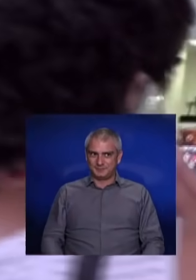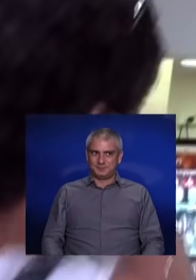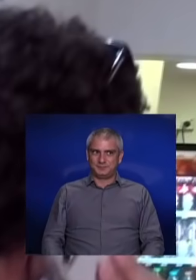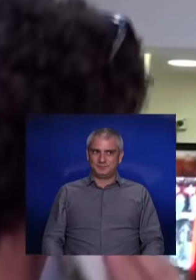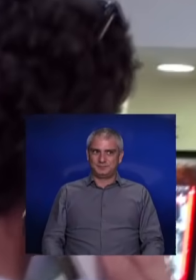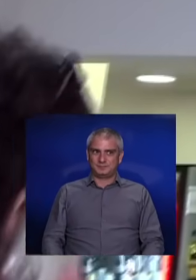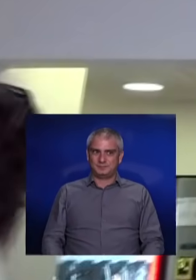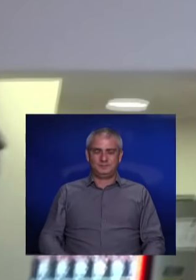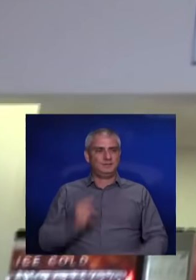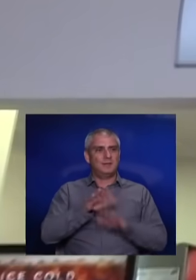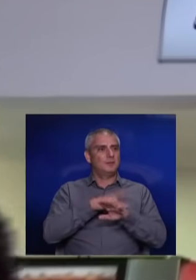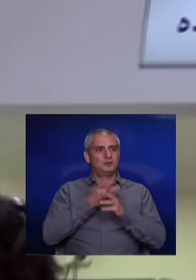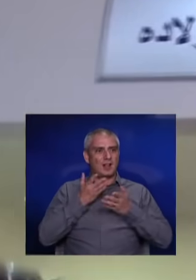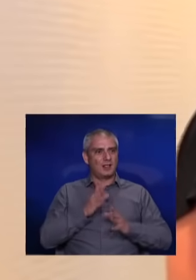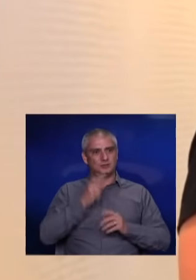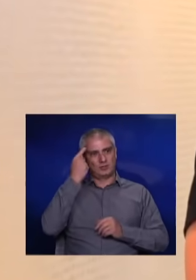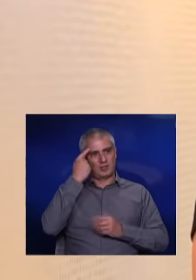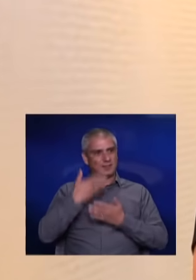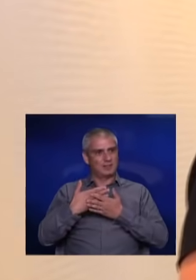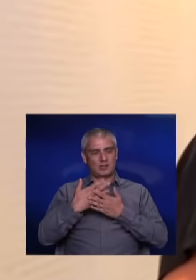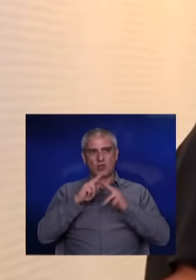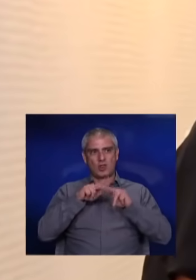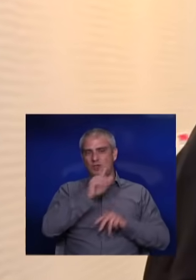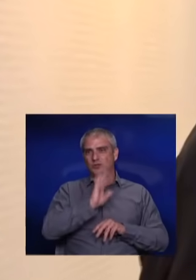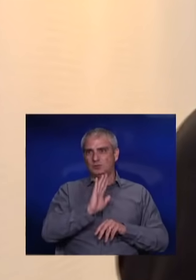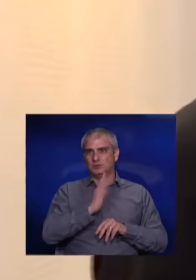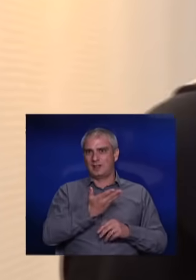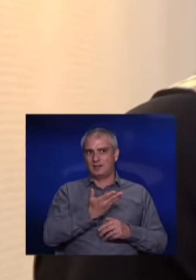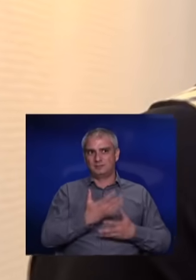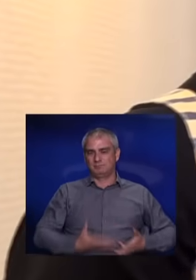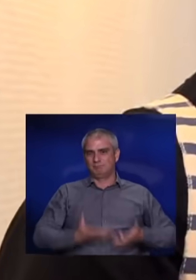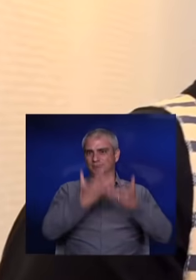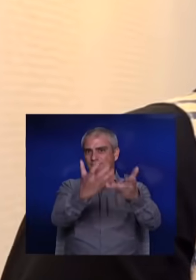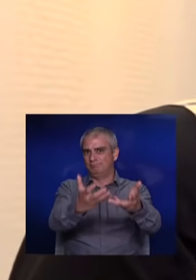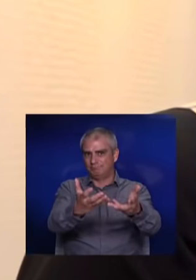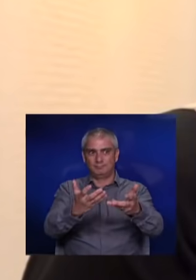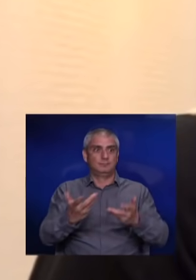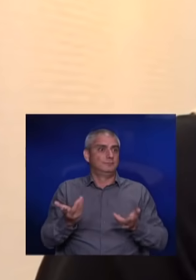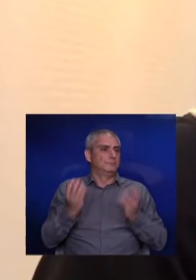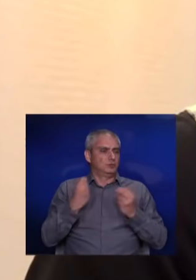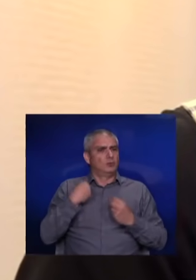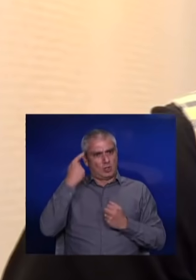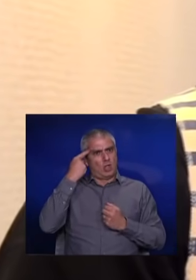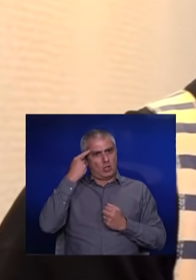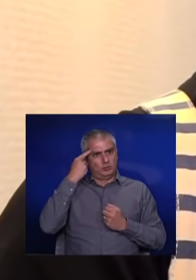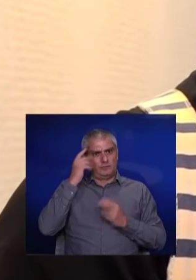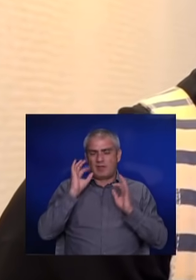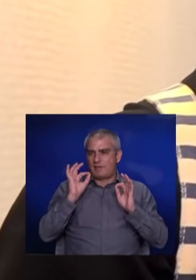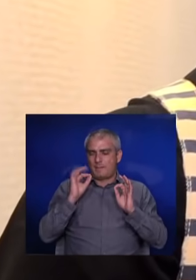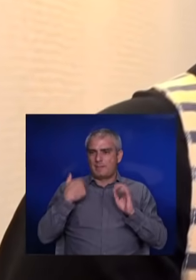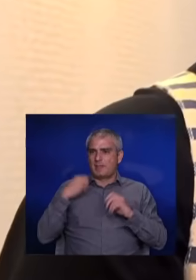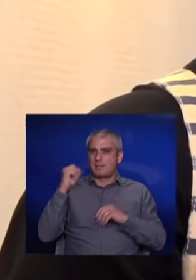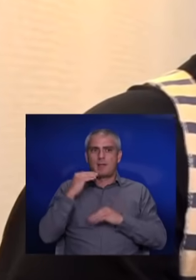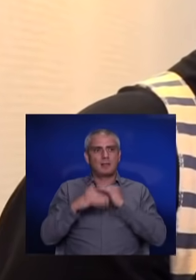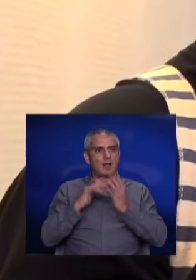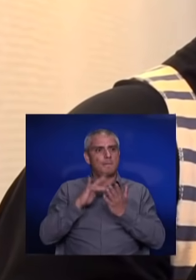תהפוכות שעוברים מסביב. איך זה מרגיש ללדת כשאת יודעת שהתינוקות לא יישארו אצלך? תראה, זה משהו שאני חושבת, אבל אני באמת מגיעה לתהליך